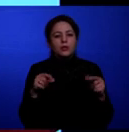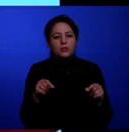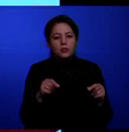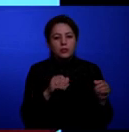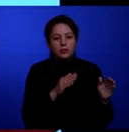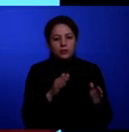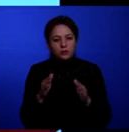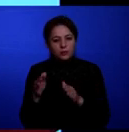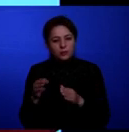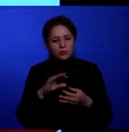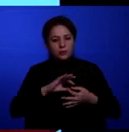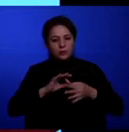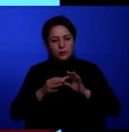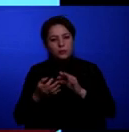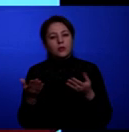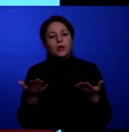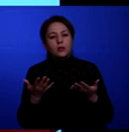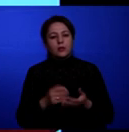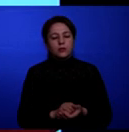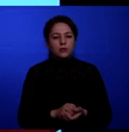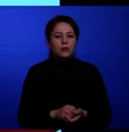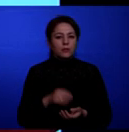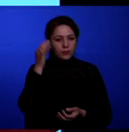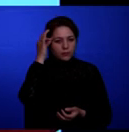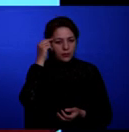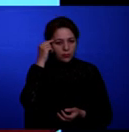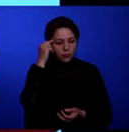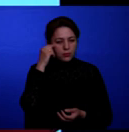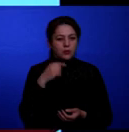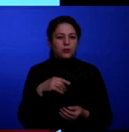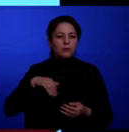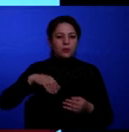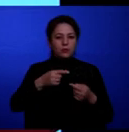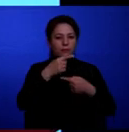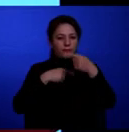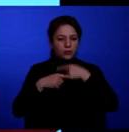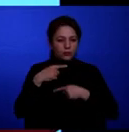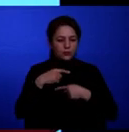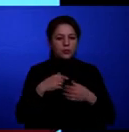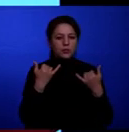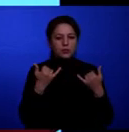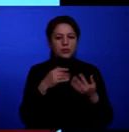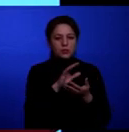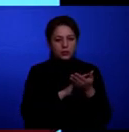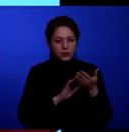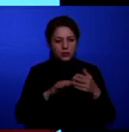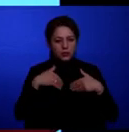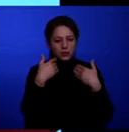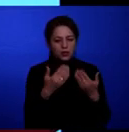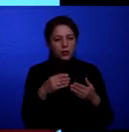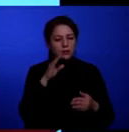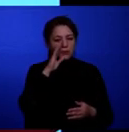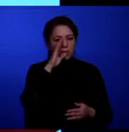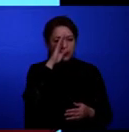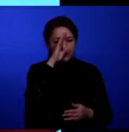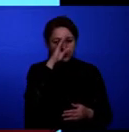подумали мы к этому еще вернемся а теперь перед вами текст самого утра